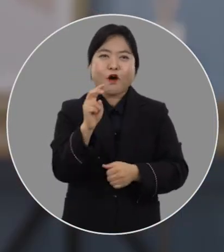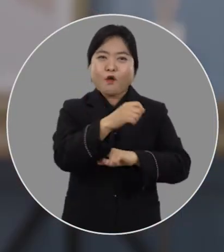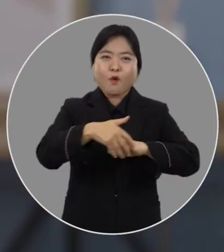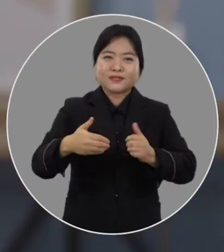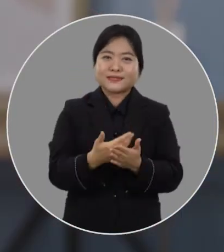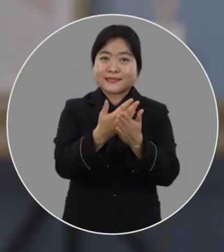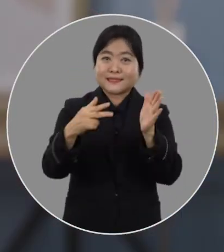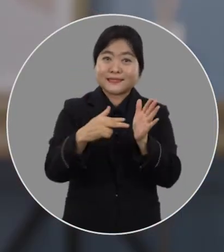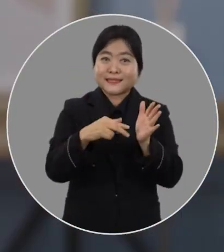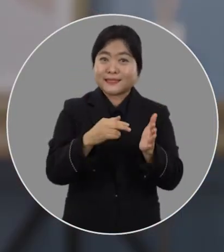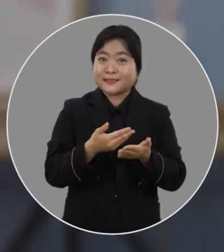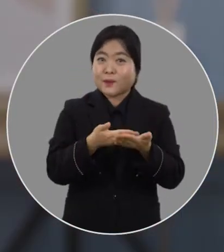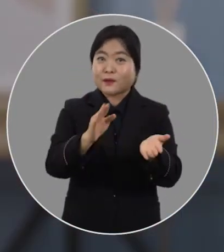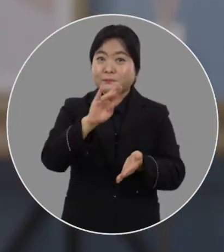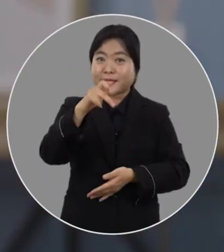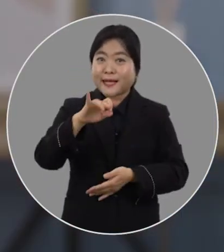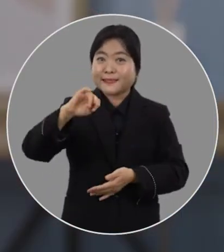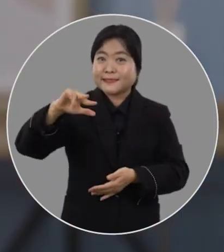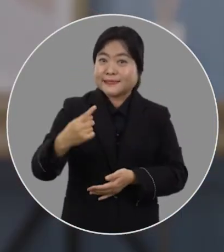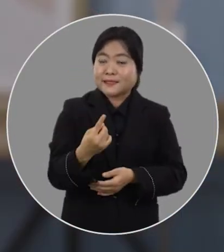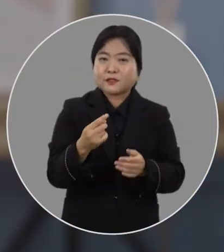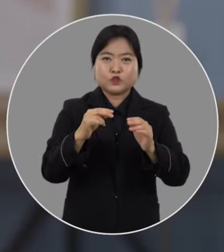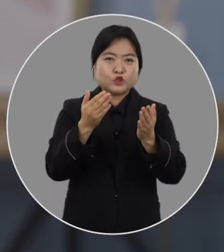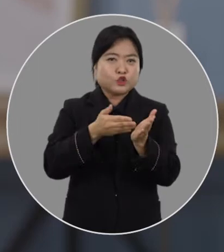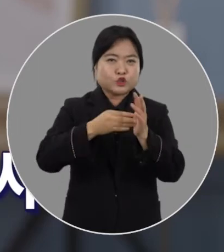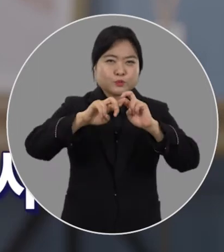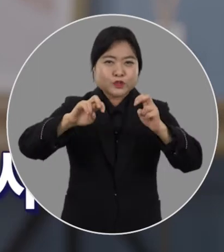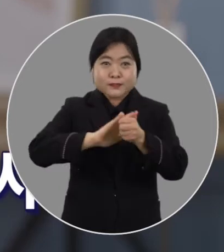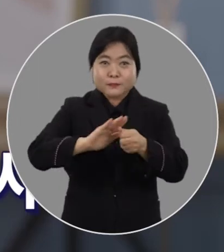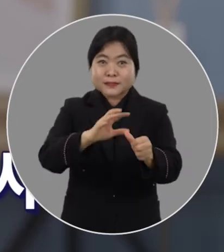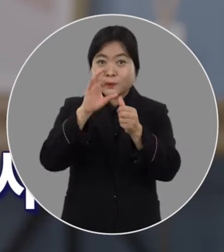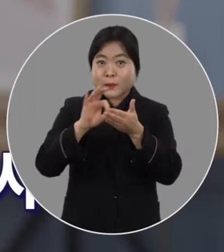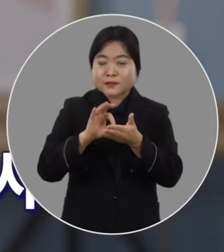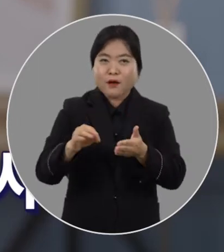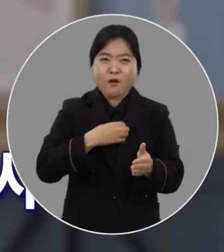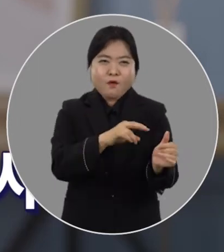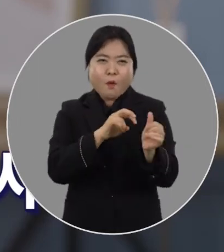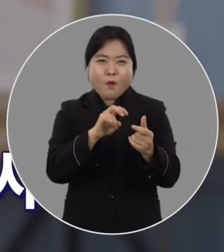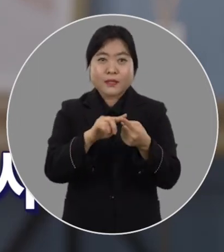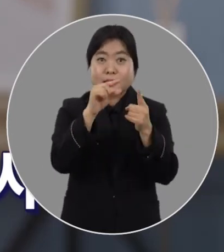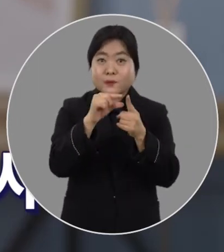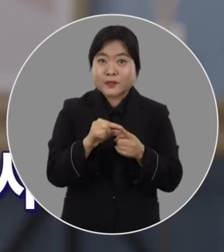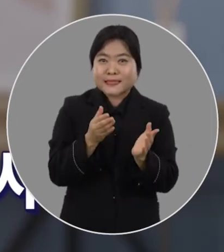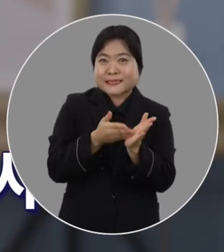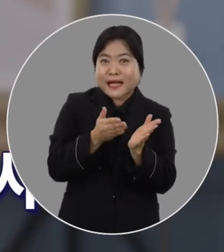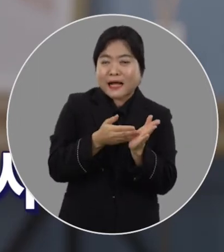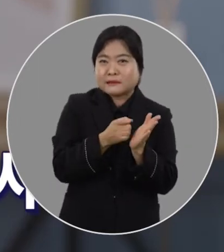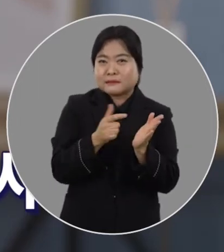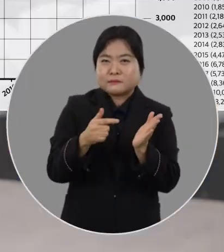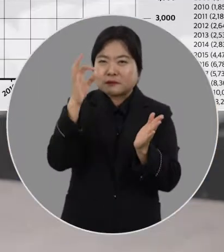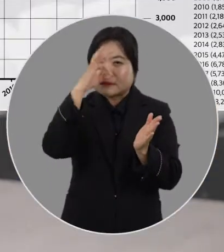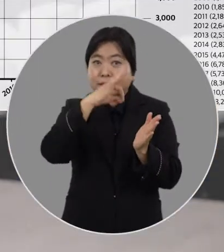한국언론진흥재단이 제공하는 빅카인즈라는 뉴스 분석 서비스를 이용해서 혐오를 키워드로 하는 기사들을 한번